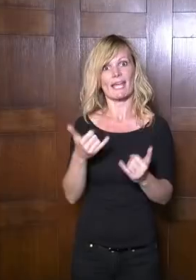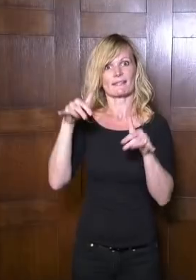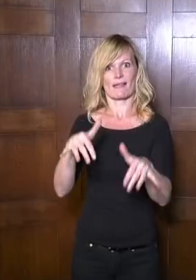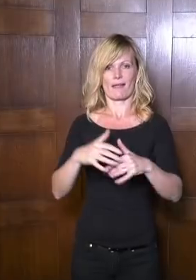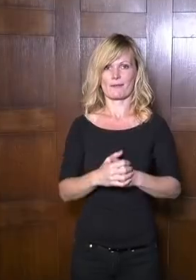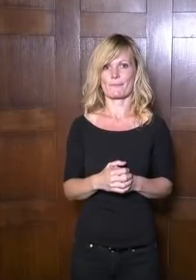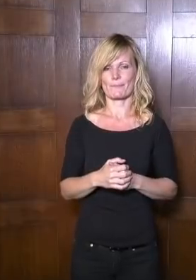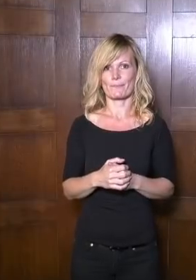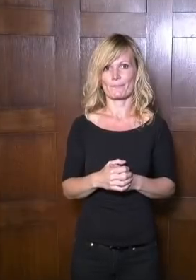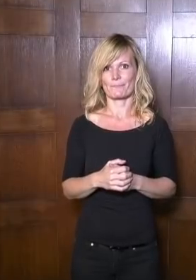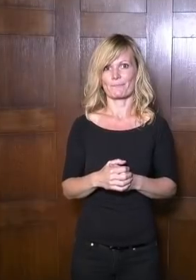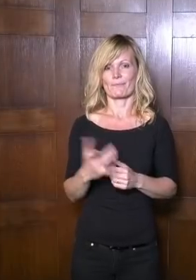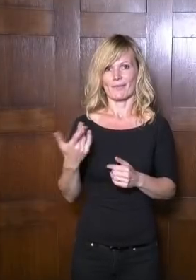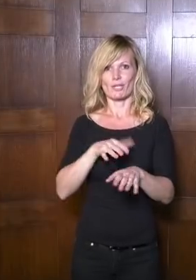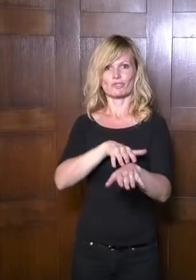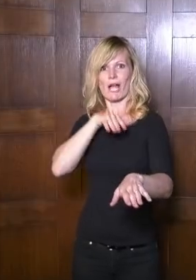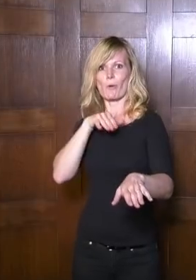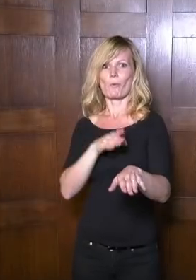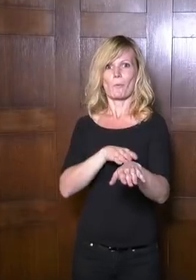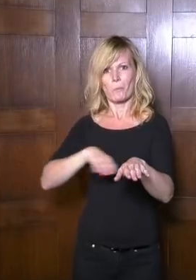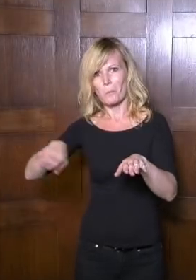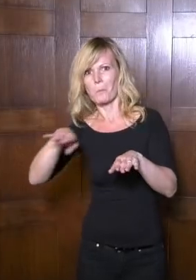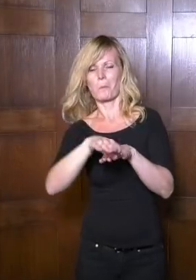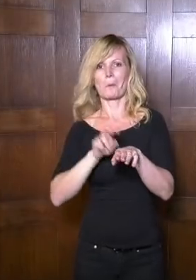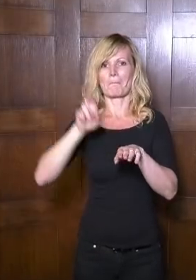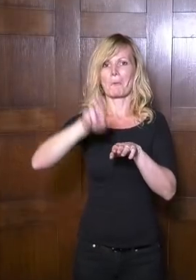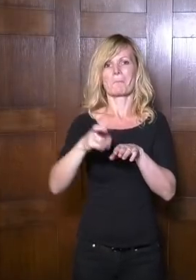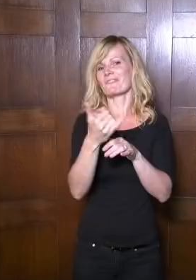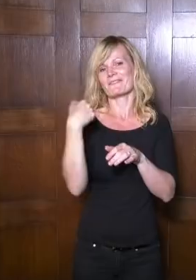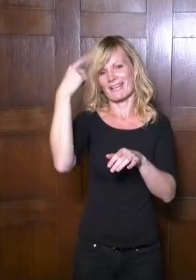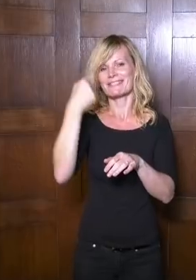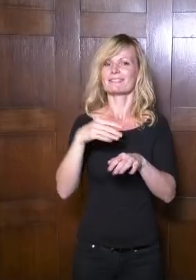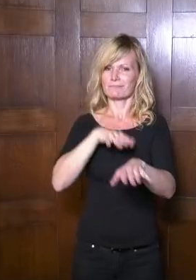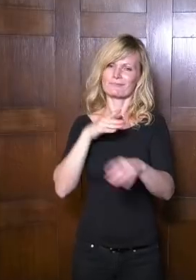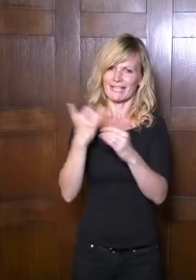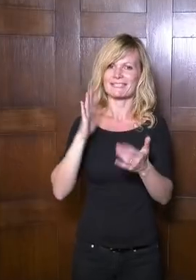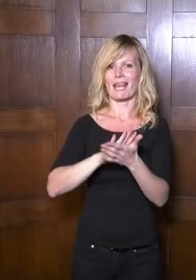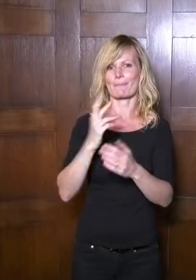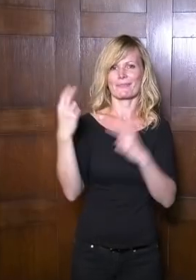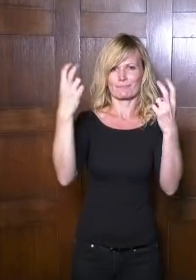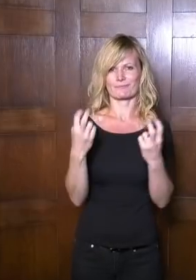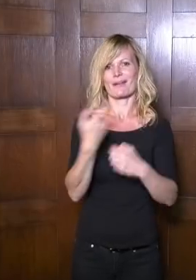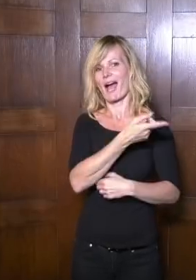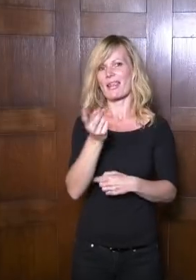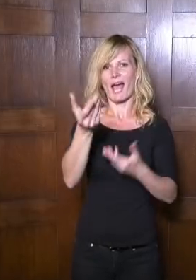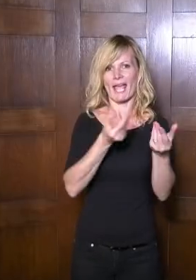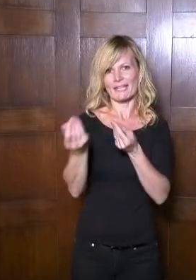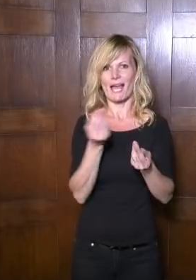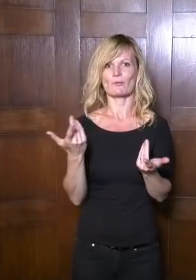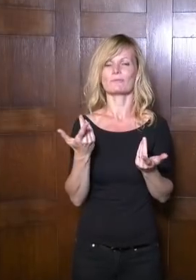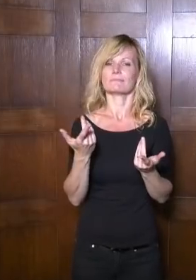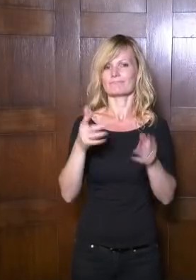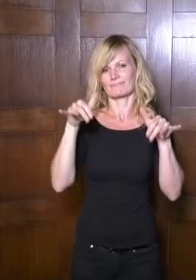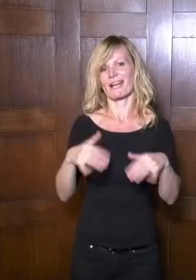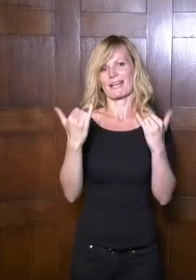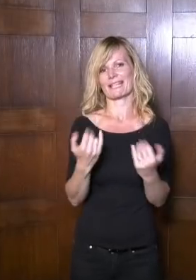hat den Stau überspringen können oder wie auch immer. Wir sind also vollzählig. Alle, die eingeladen worden sind, sind gekommen.